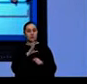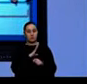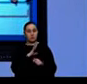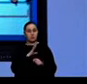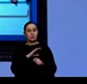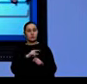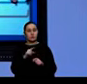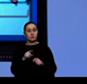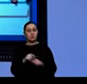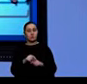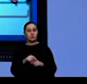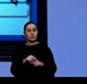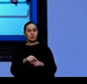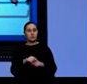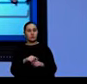bo'lgan bo'lsa,